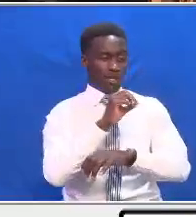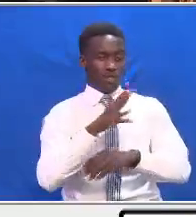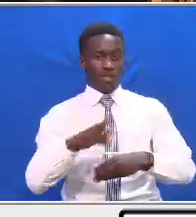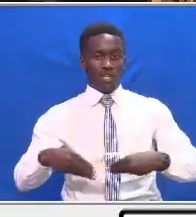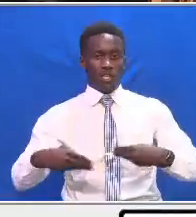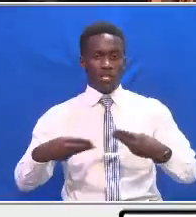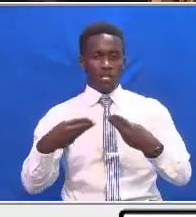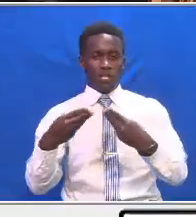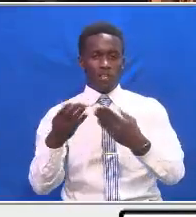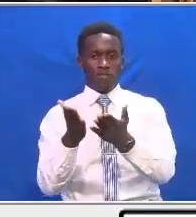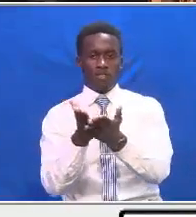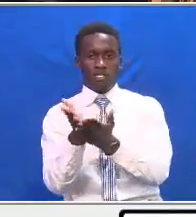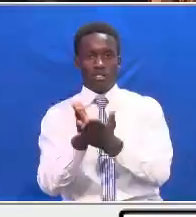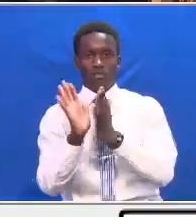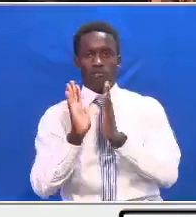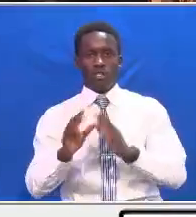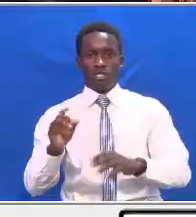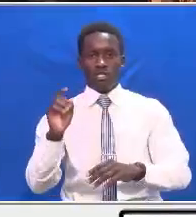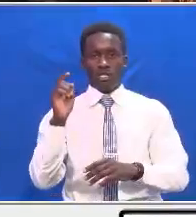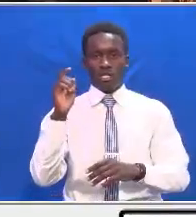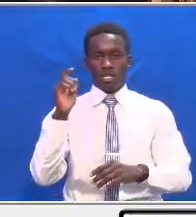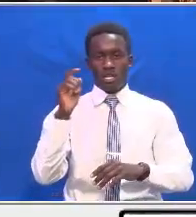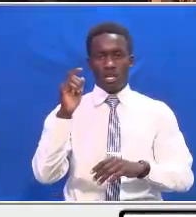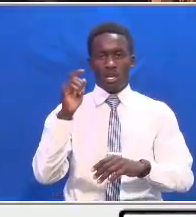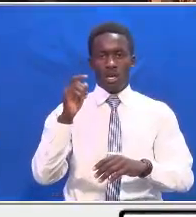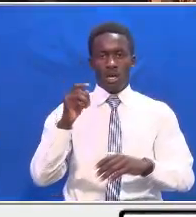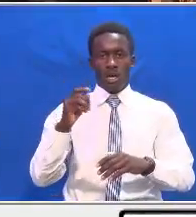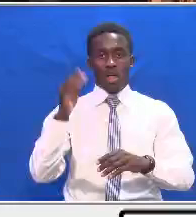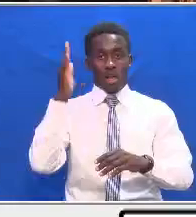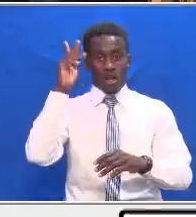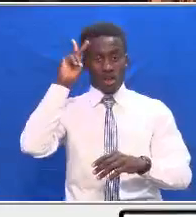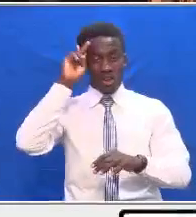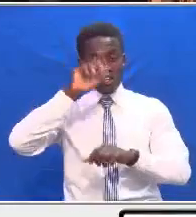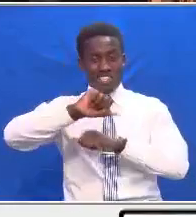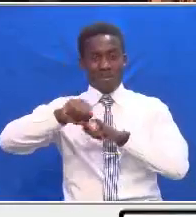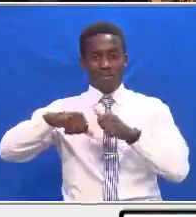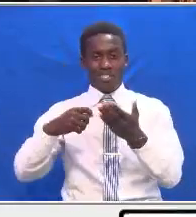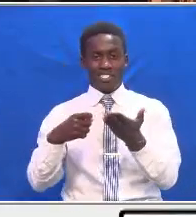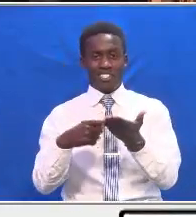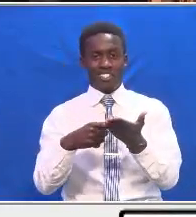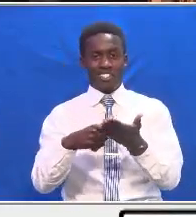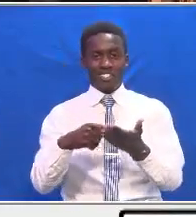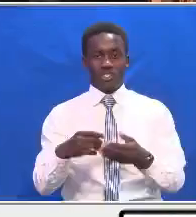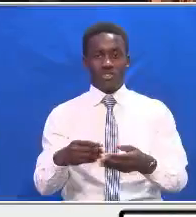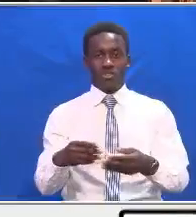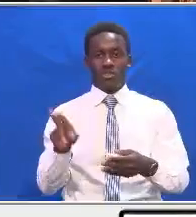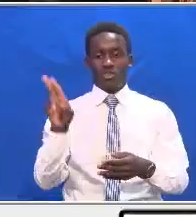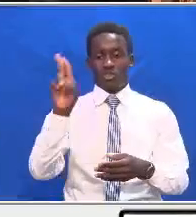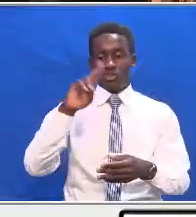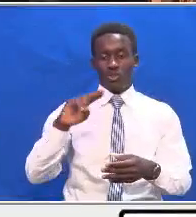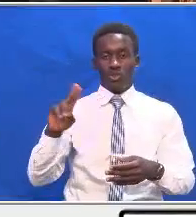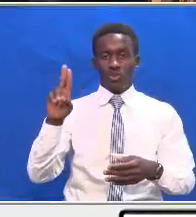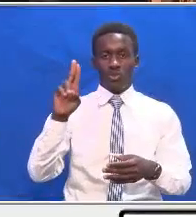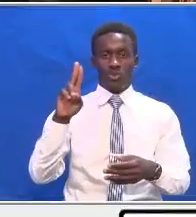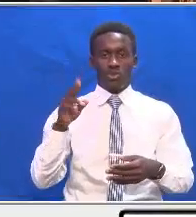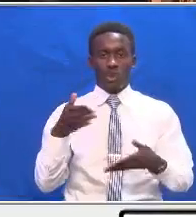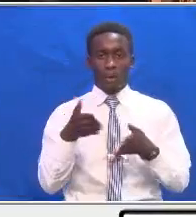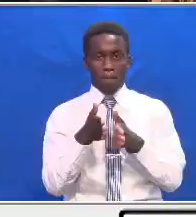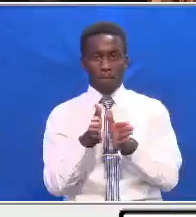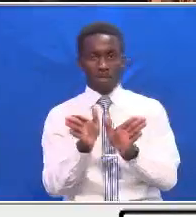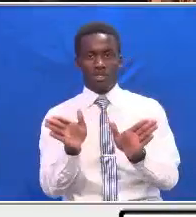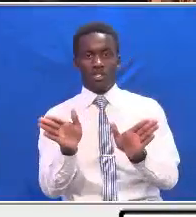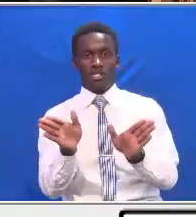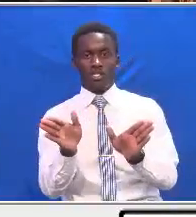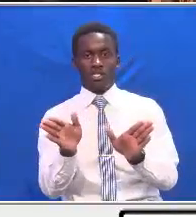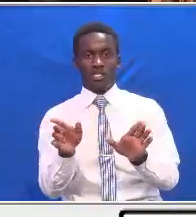wao ujuzi wa teknolojia, habari na mawasiliano ili kutumia majukwaa majukwaa